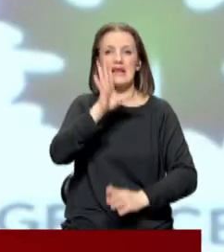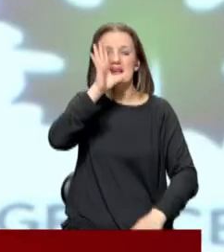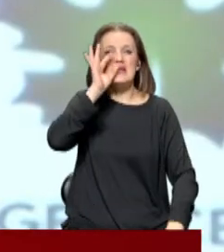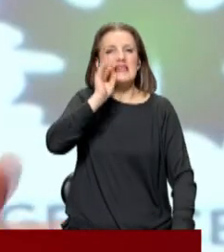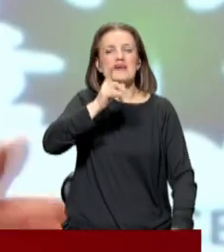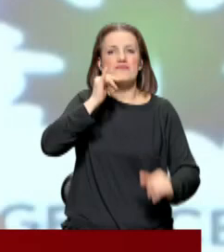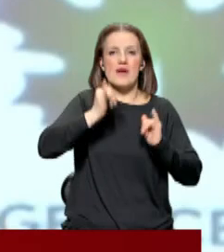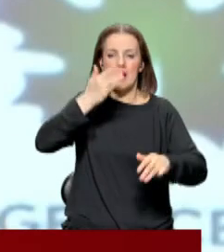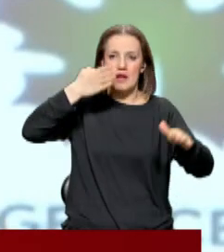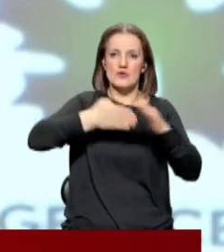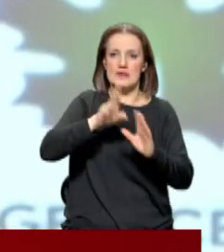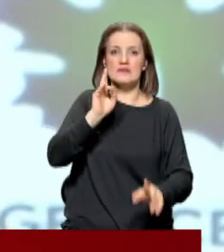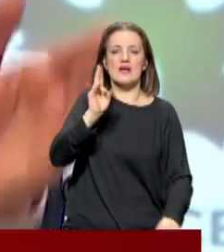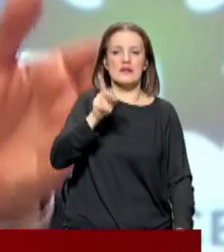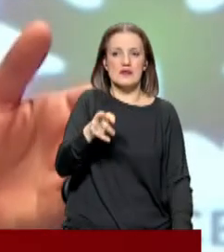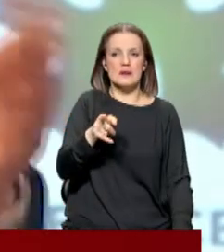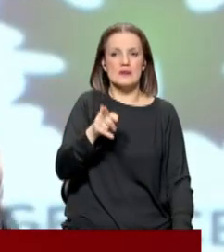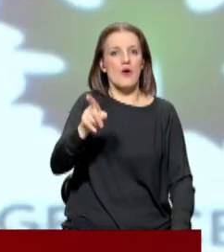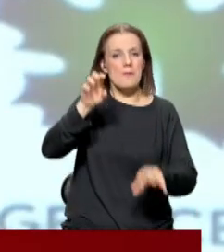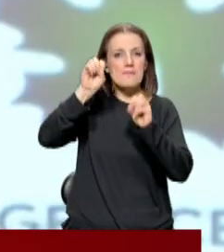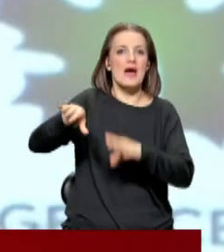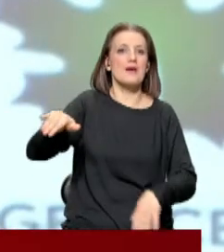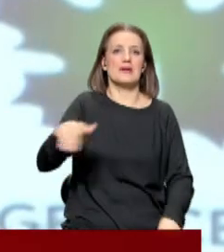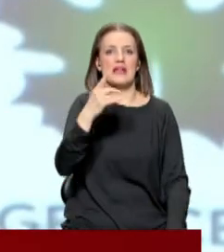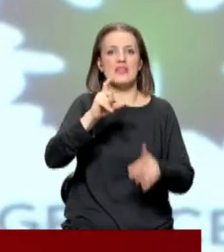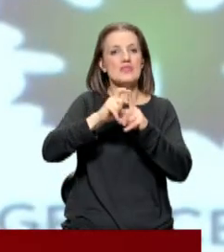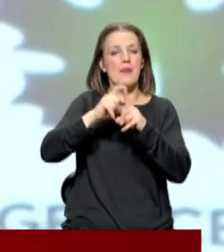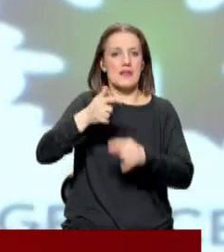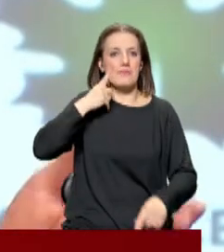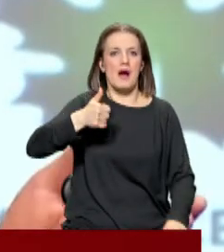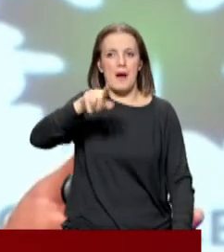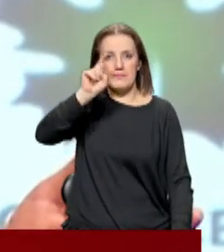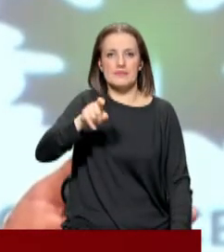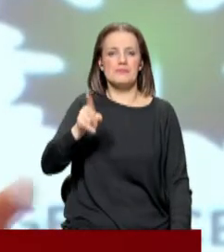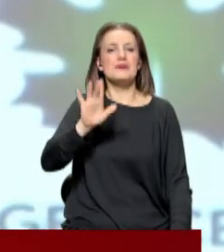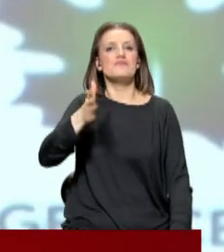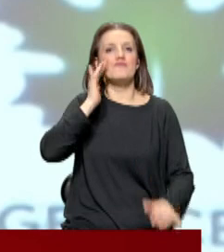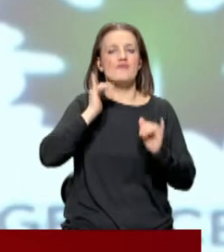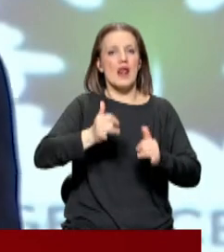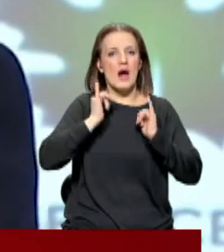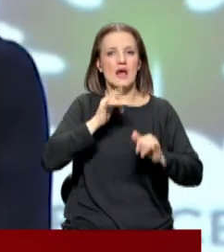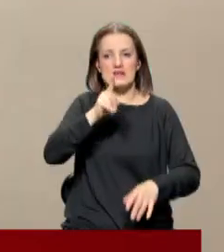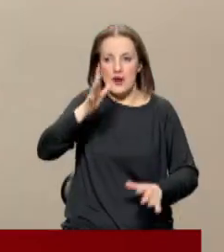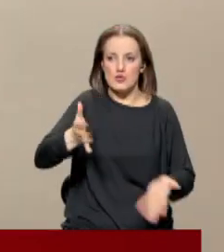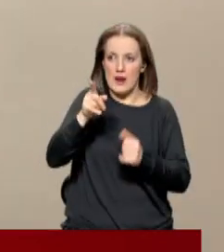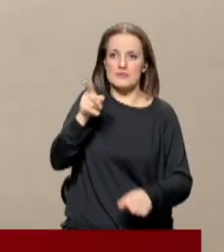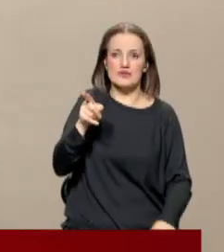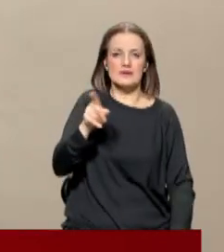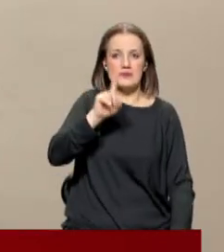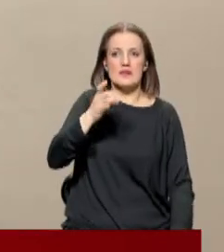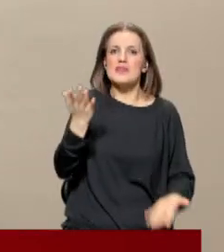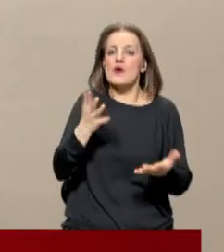felakete sokmuştu? Senden önceki bakan mı? Hani o bırakıp giden damat bakan mı? Birisi bir felaketi sebebiyet verir ki sen kurtarmışsın. Hayırdır,